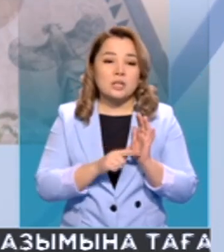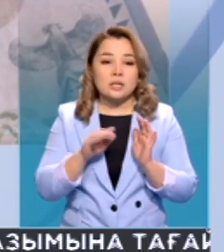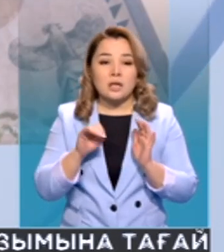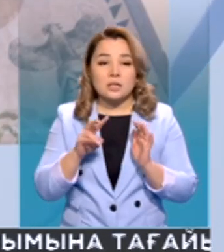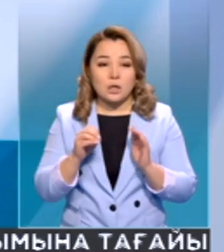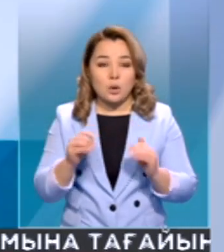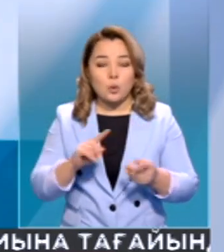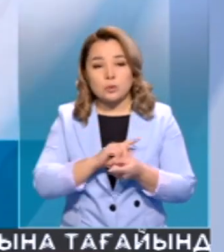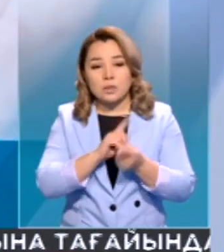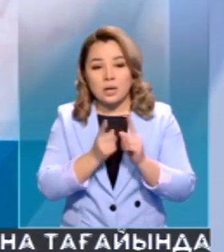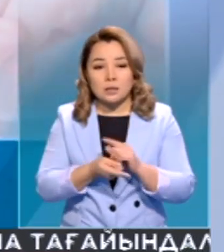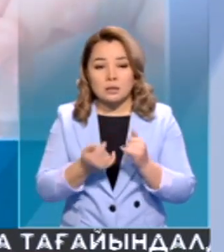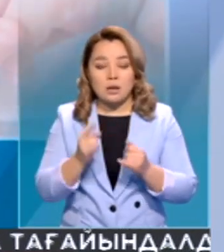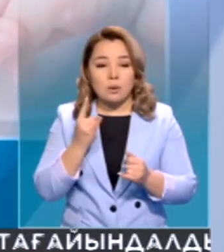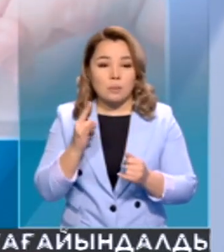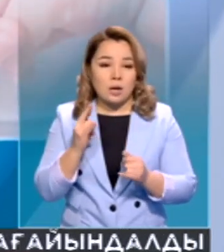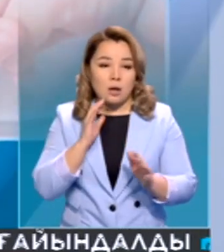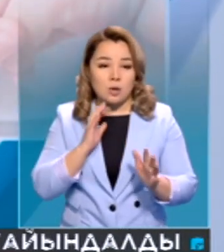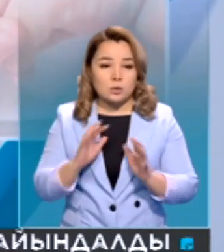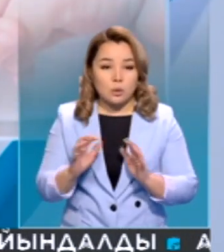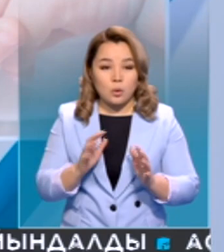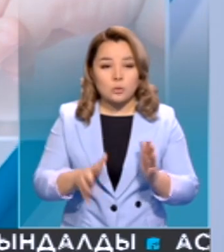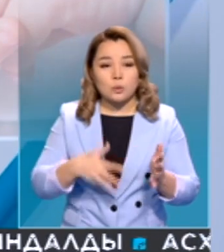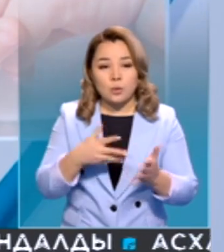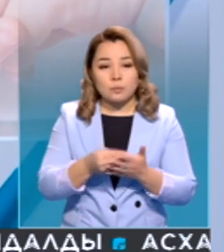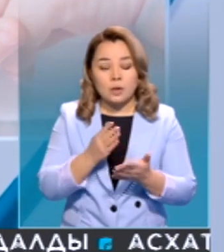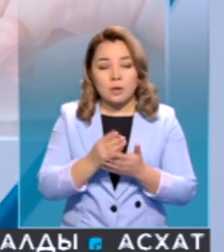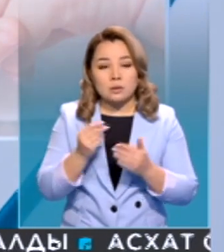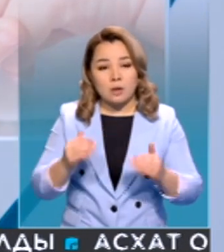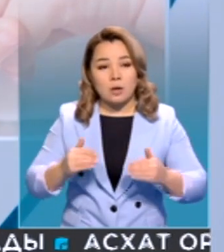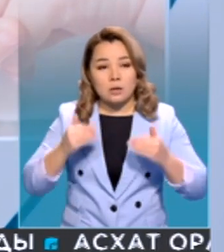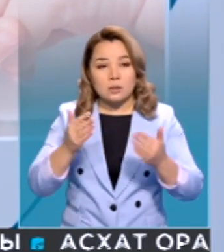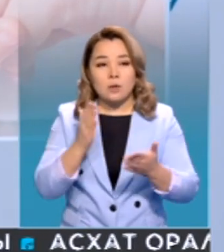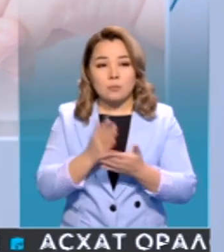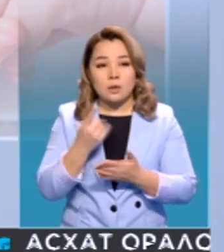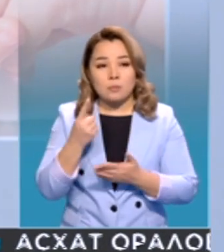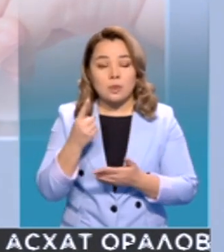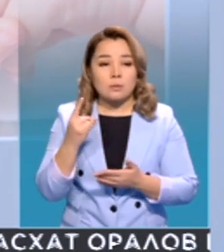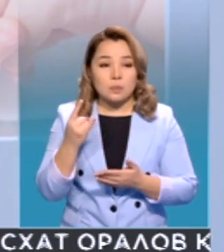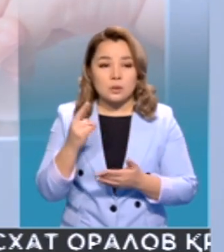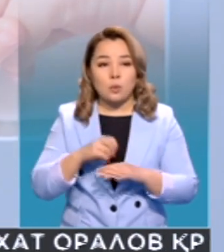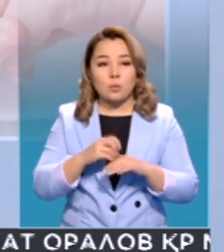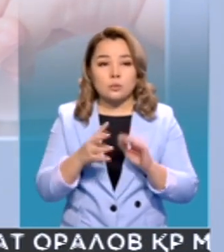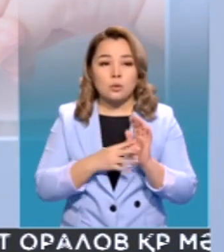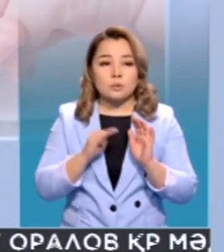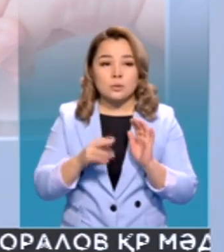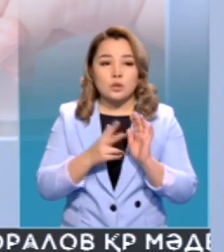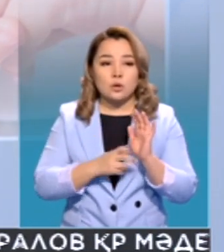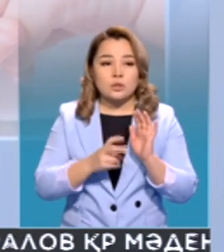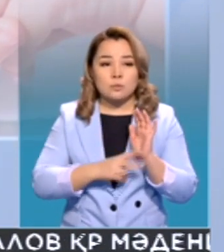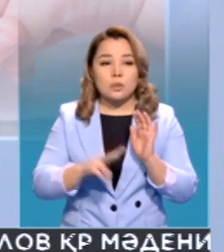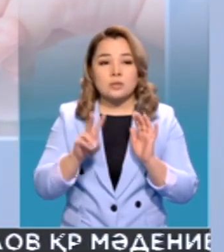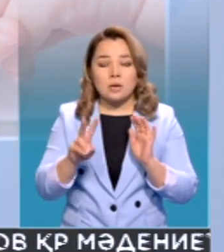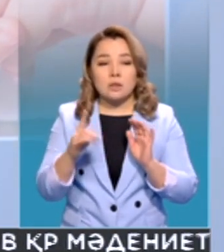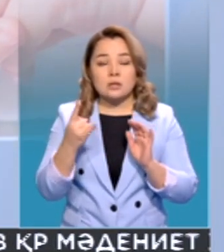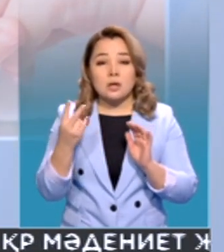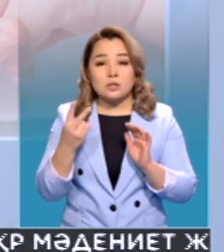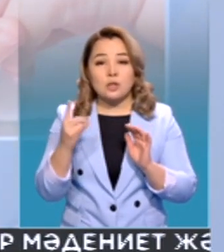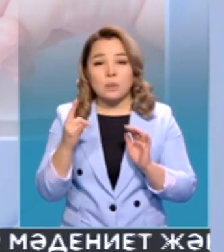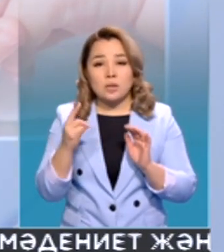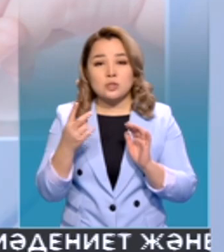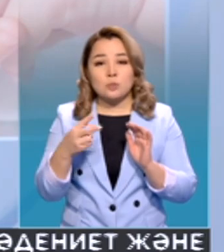өзгерді. Сондай-ақ бала күтіміне байланысты төленетін қаржы да көтерілді. Бірінші балаға 19872 теңге, екінші